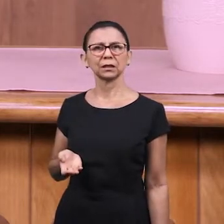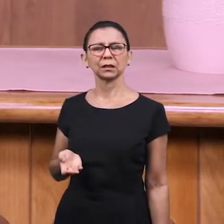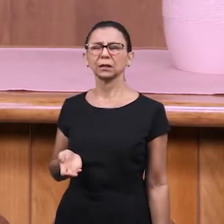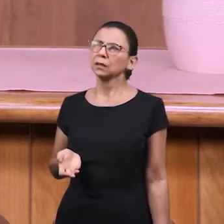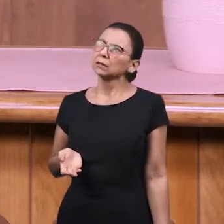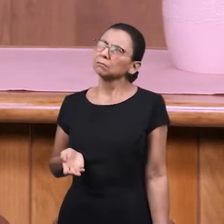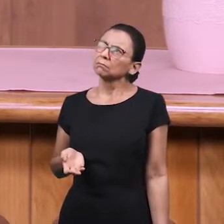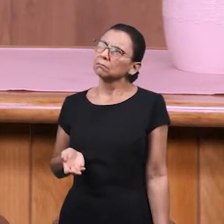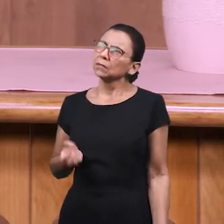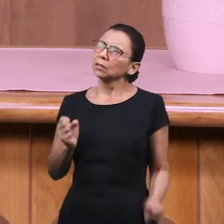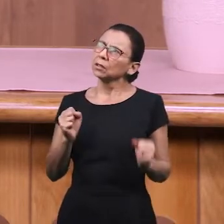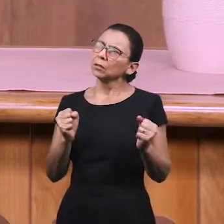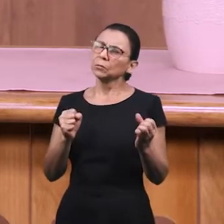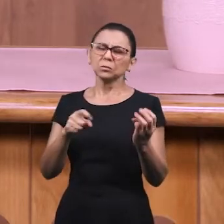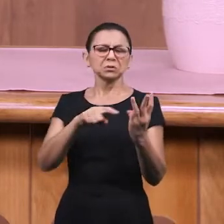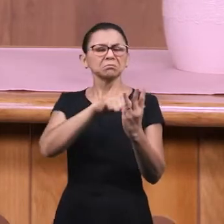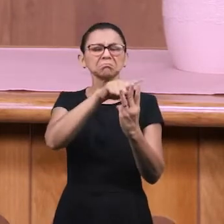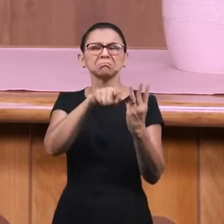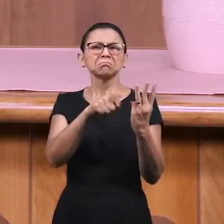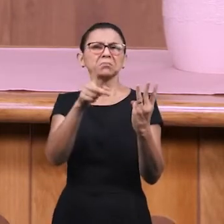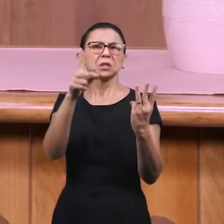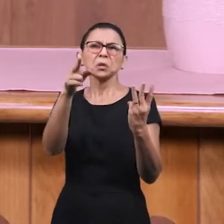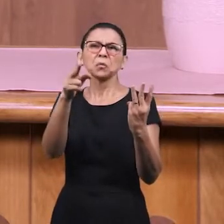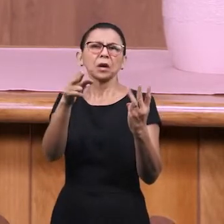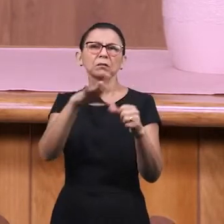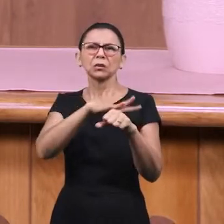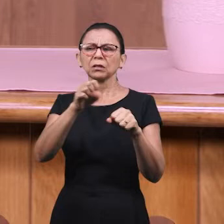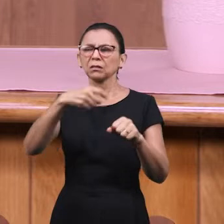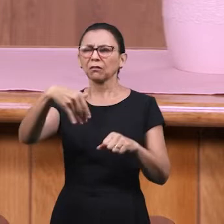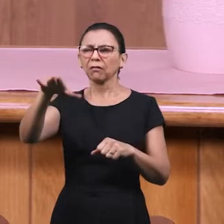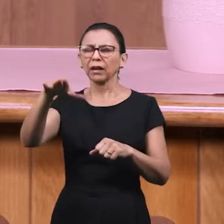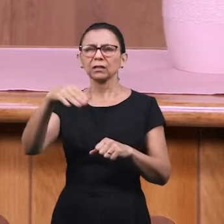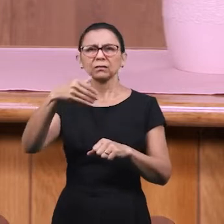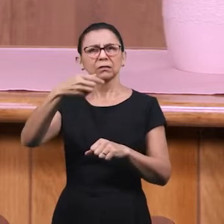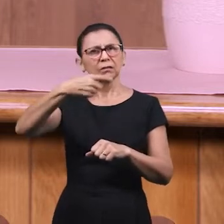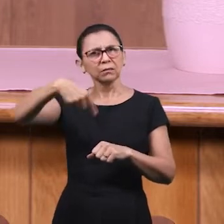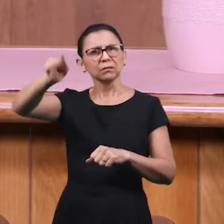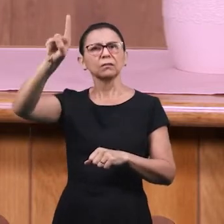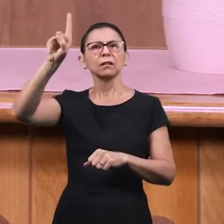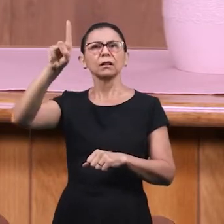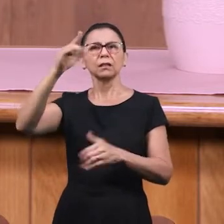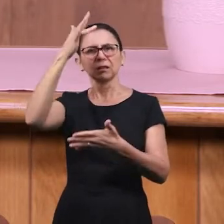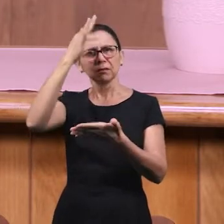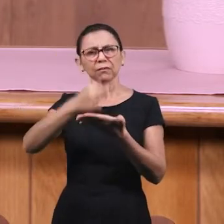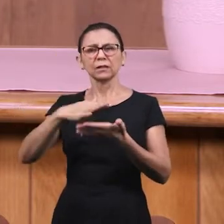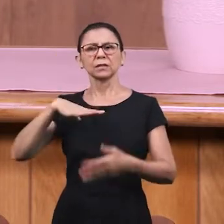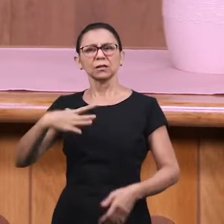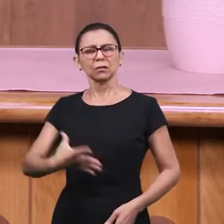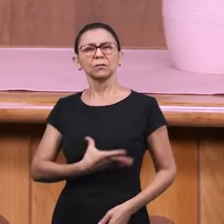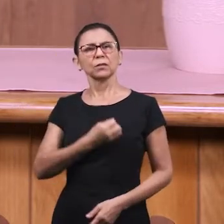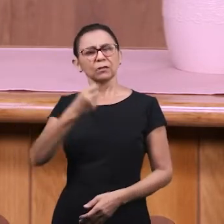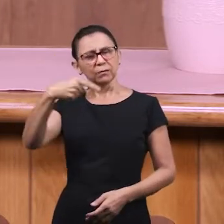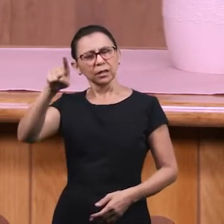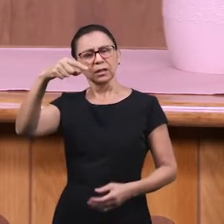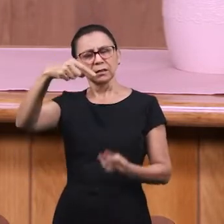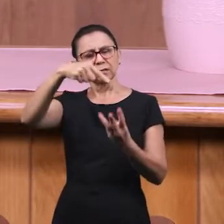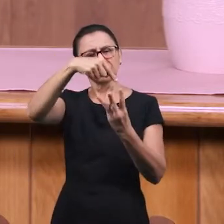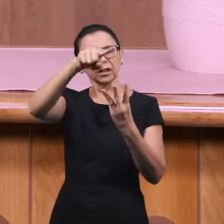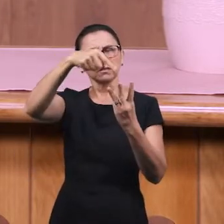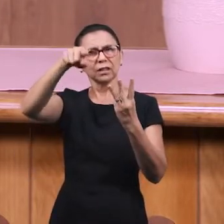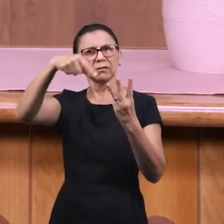Не мог ли он исцелить всех, как в Артемии? Иди, вера твоя спасла тебя, иди, и все нормально.